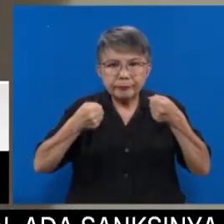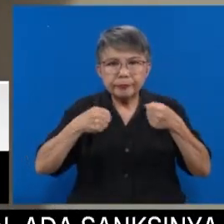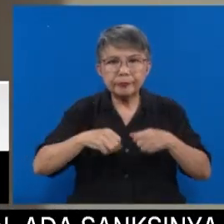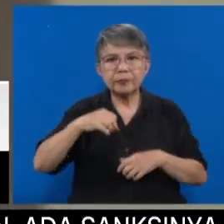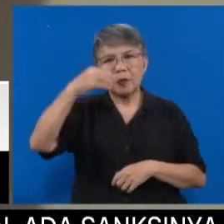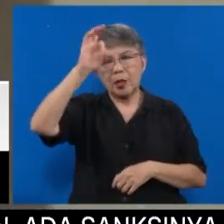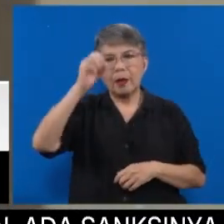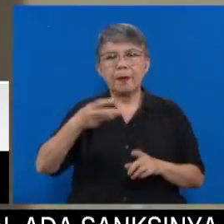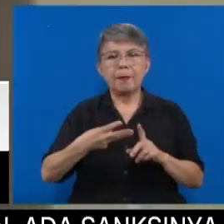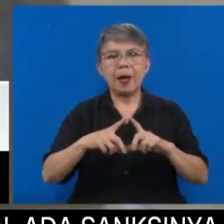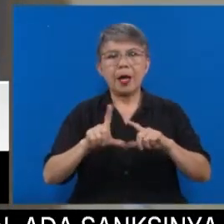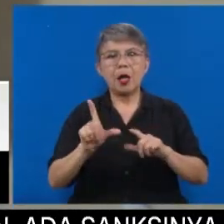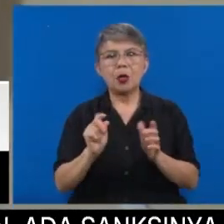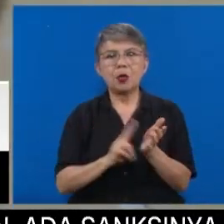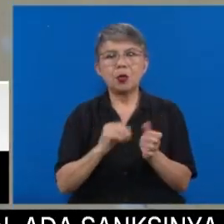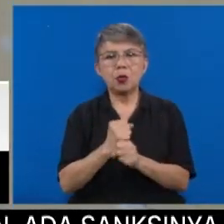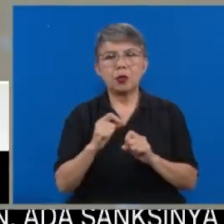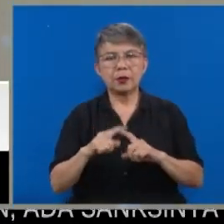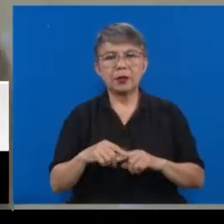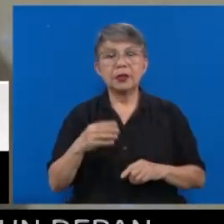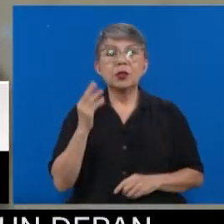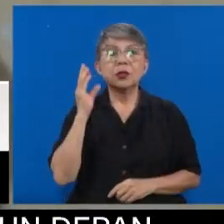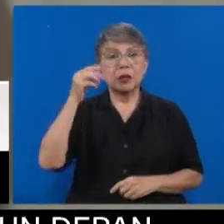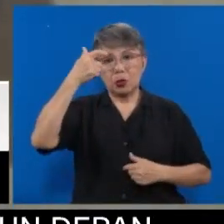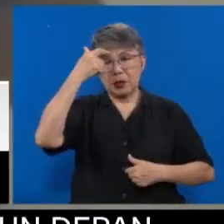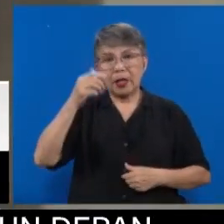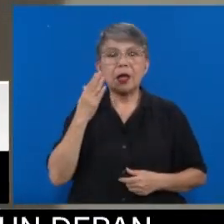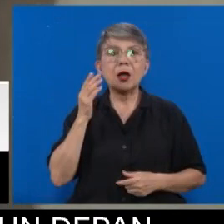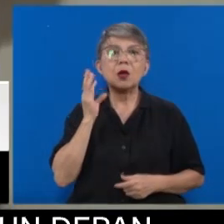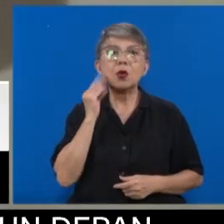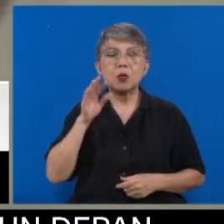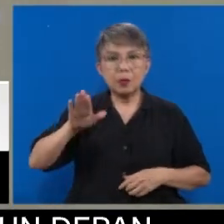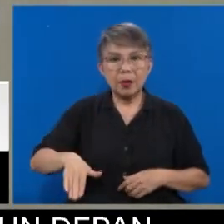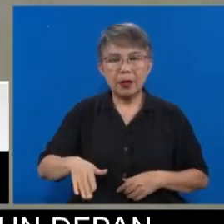Polsek Balung, sedangkan satu tersangka di bawah umur dikenai status wajib lapor.